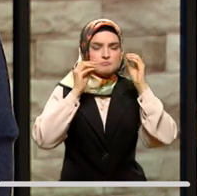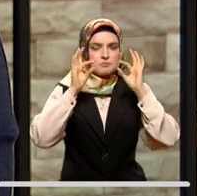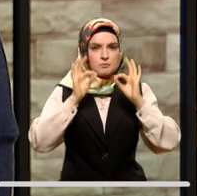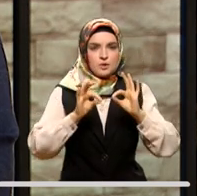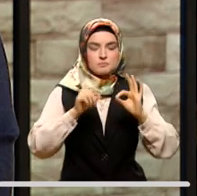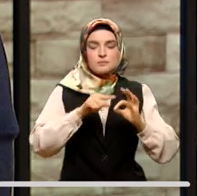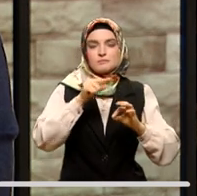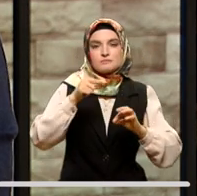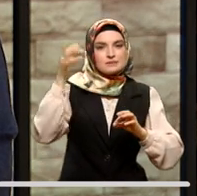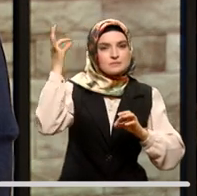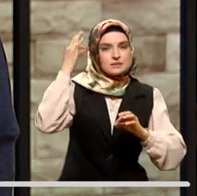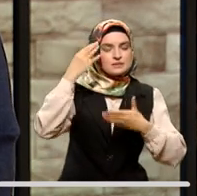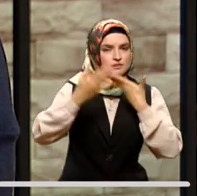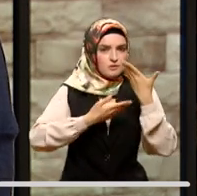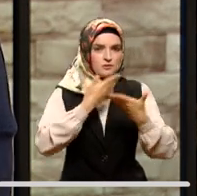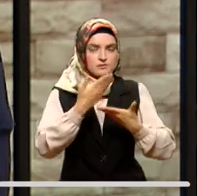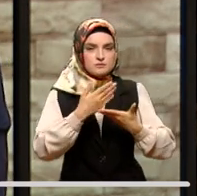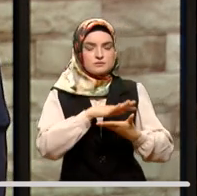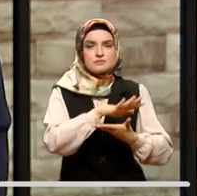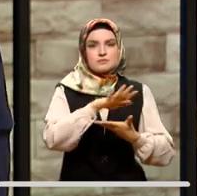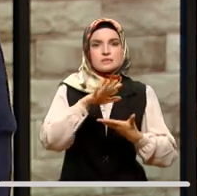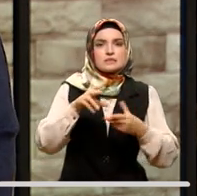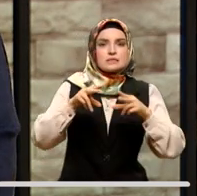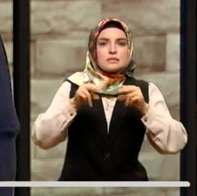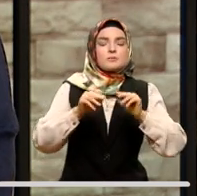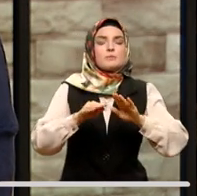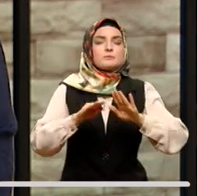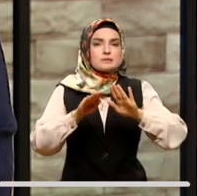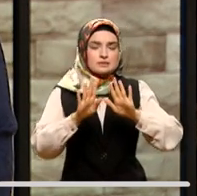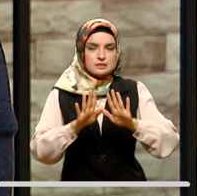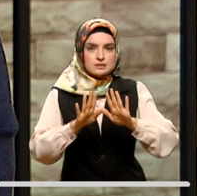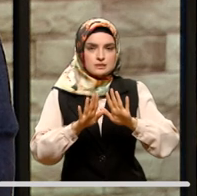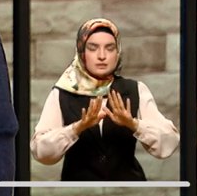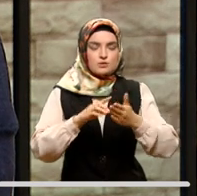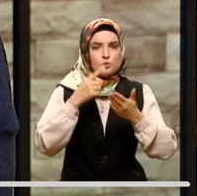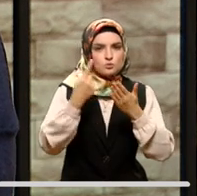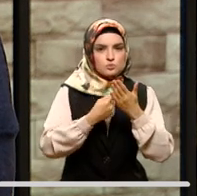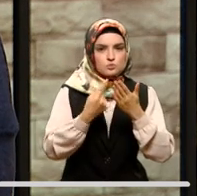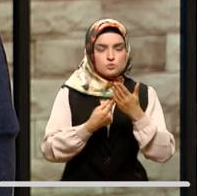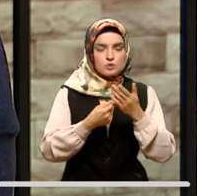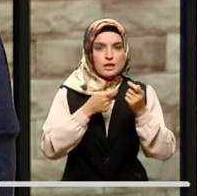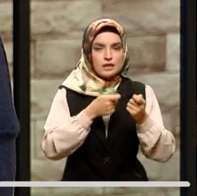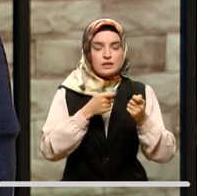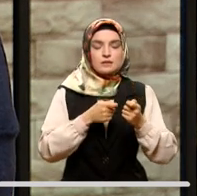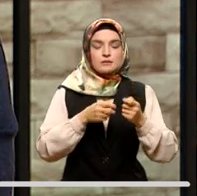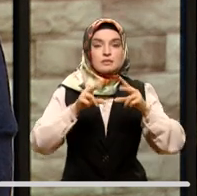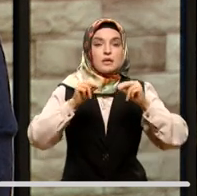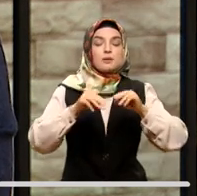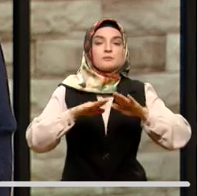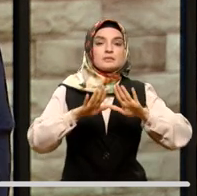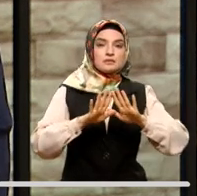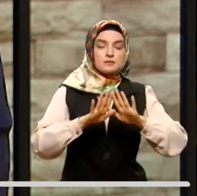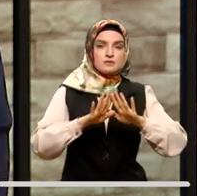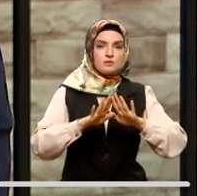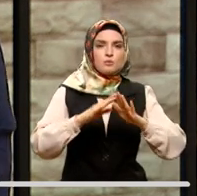bilgileri de verir. Yani tamamını kapsamaz, yani elifba ve Kur'an eğitimi tamamını kapsamaz. Onun için başlıklarımız